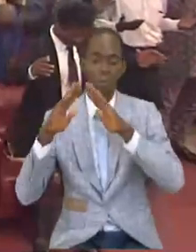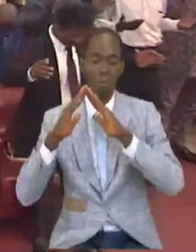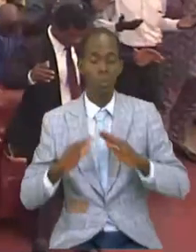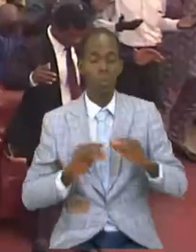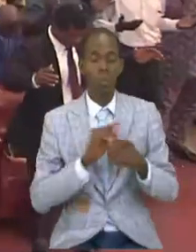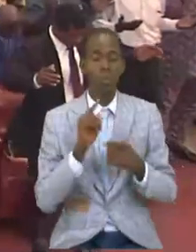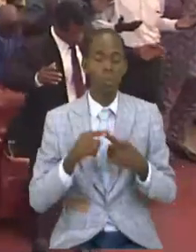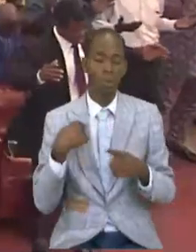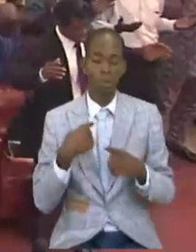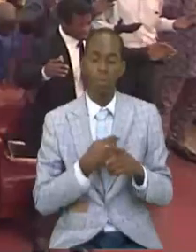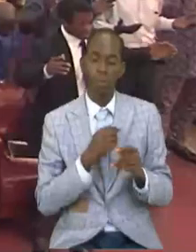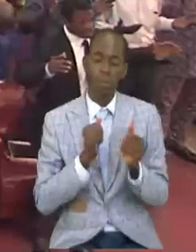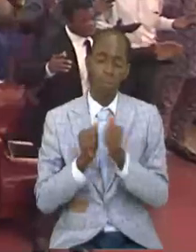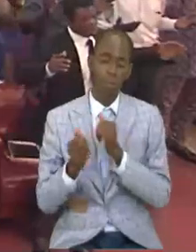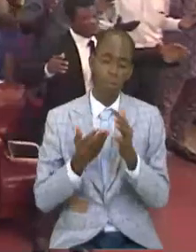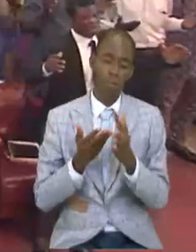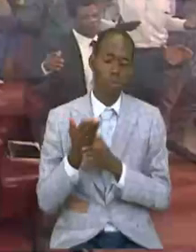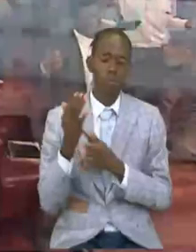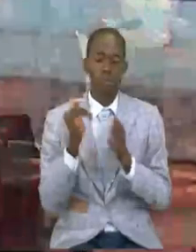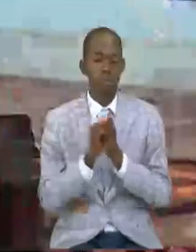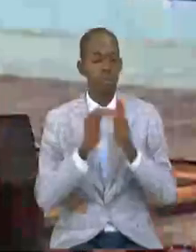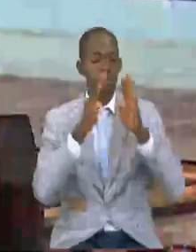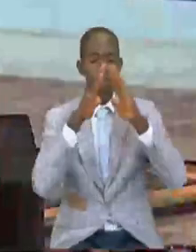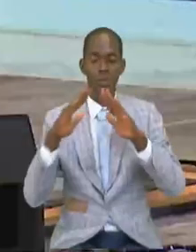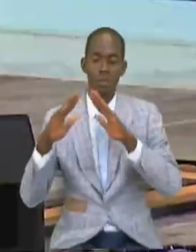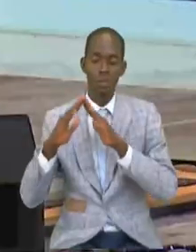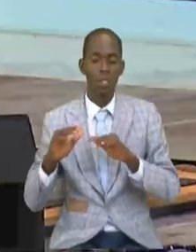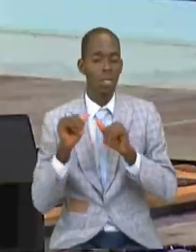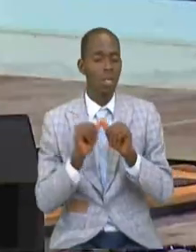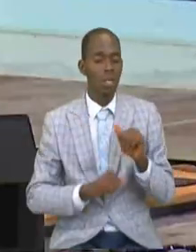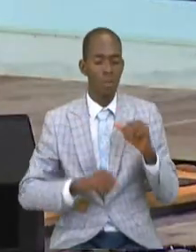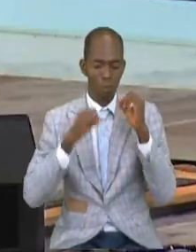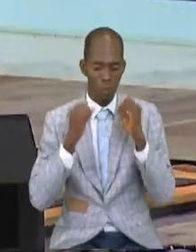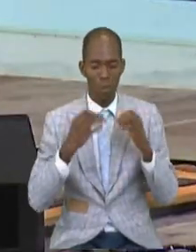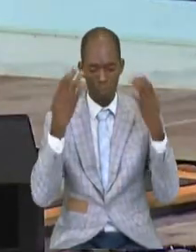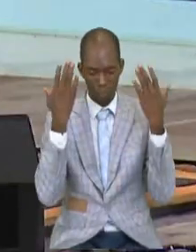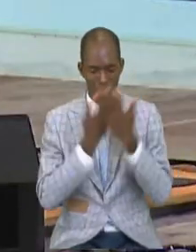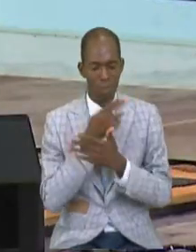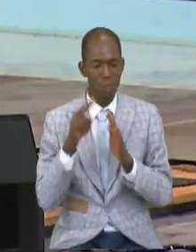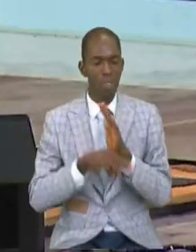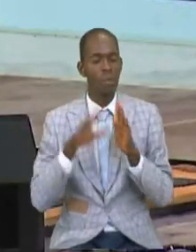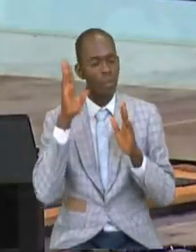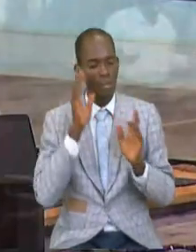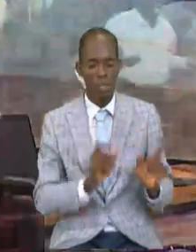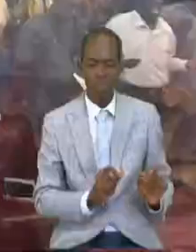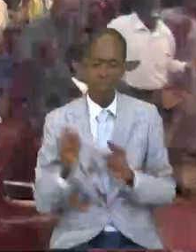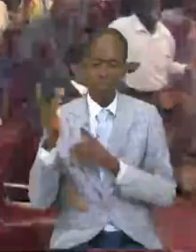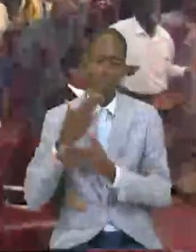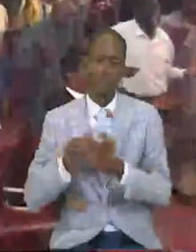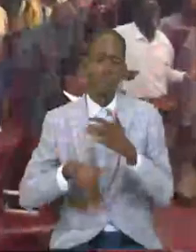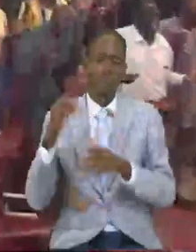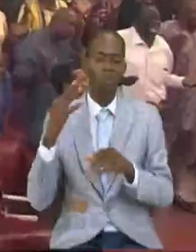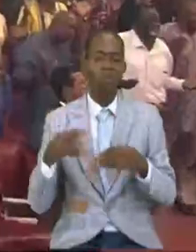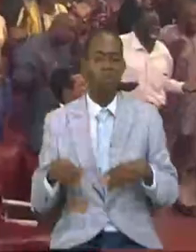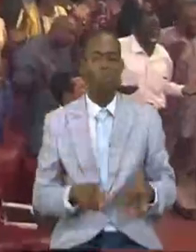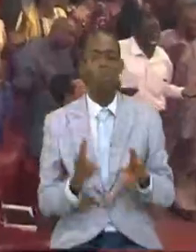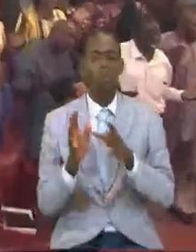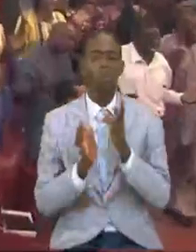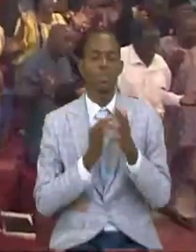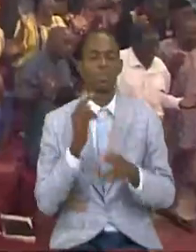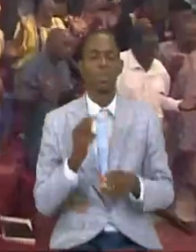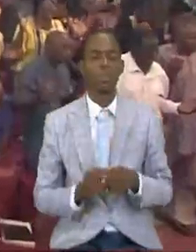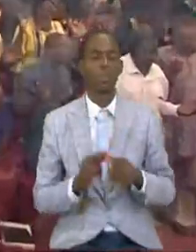là-bas, lorsque nous sommes dans cette communauté et que nous marchons là-bas, tous les pouvoirs démoniaques vont